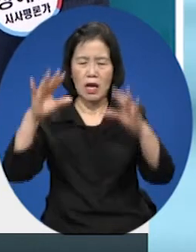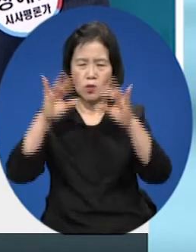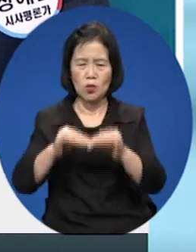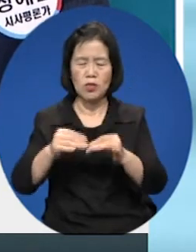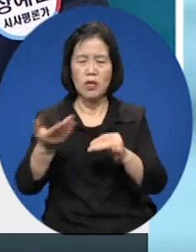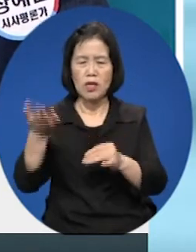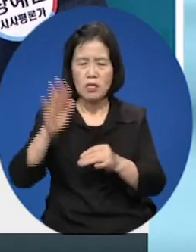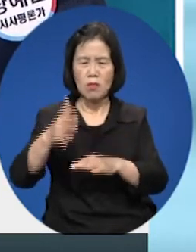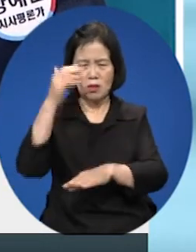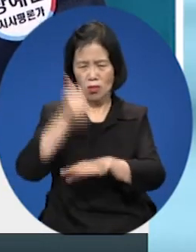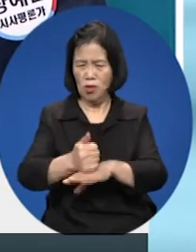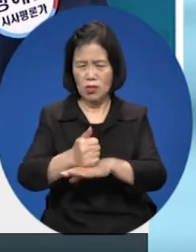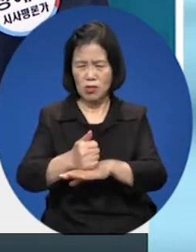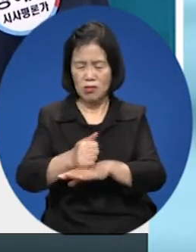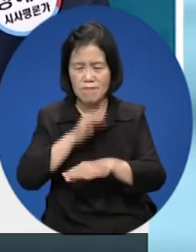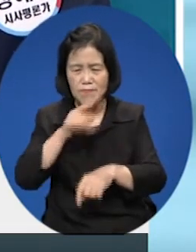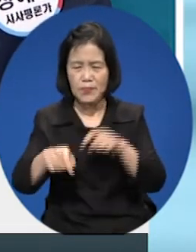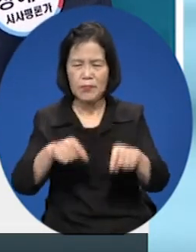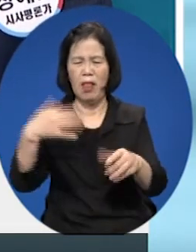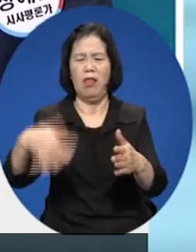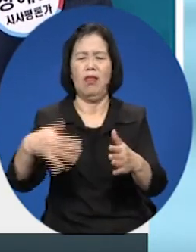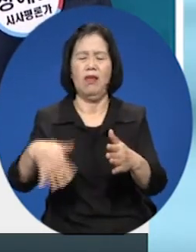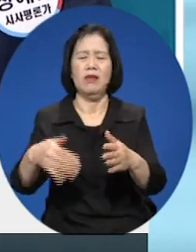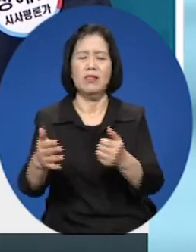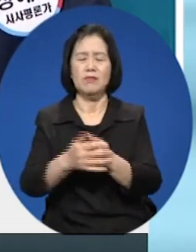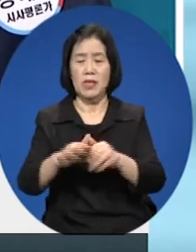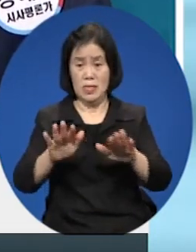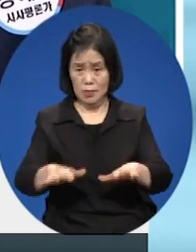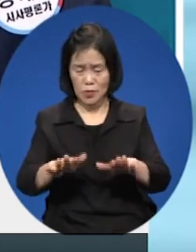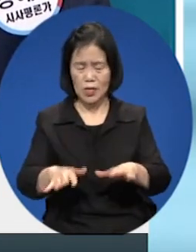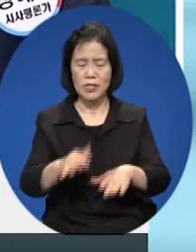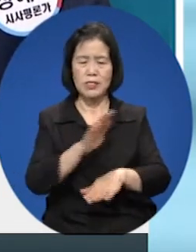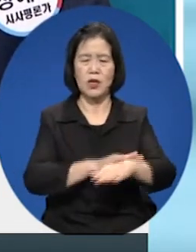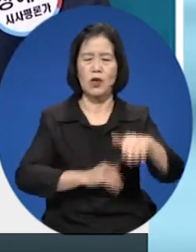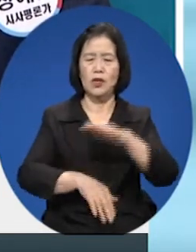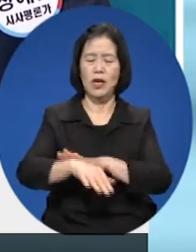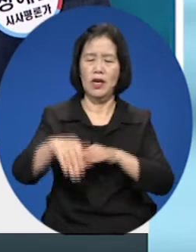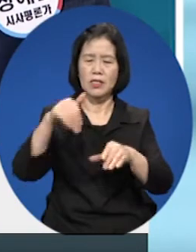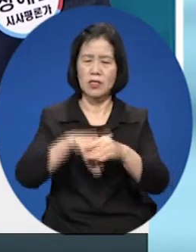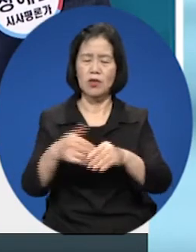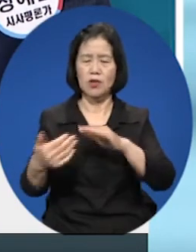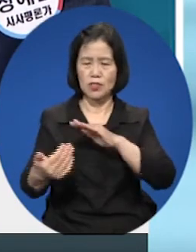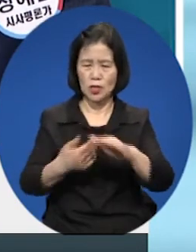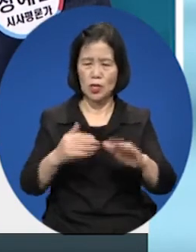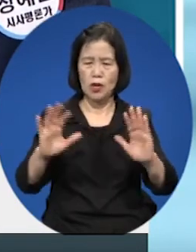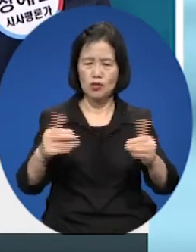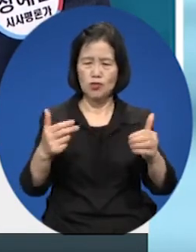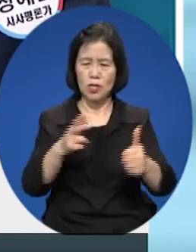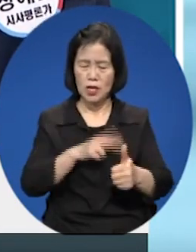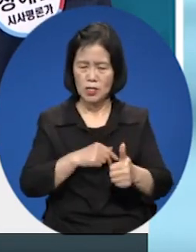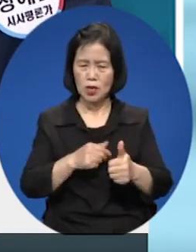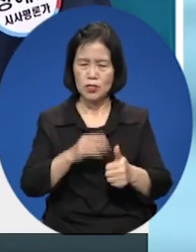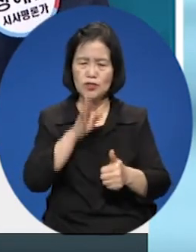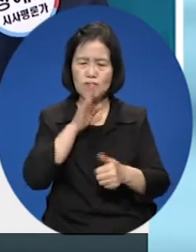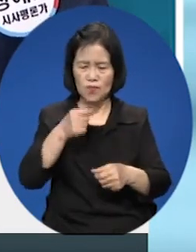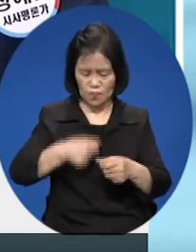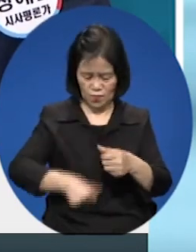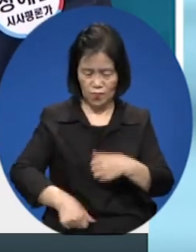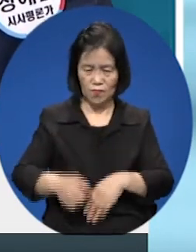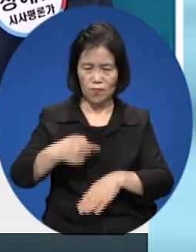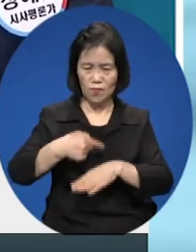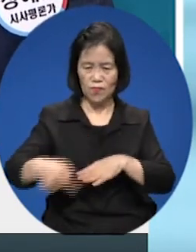결과적으로 실행이 안 됐거든요 지금 이번 만큼은 여야가 선거 이전에 국회의원과 그 직계존비속 에 대한 전수조사